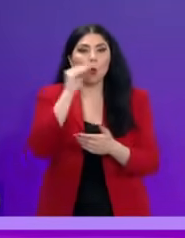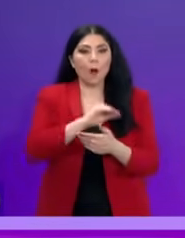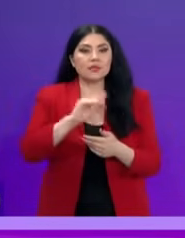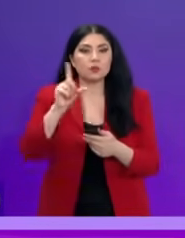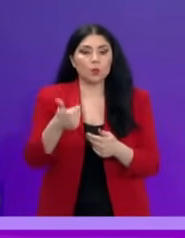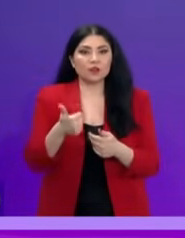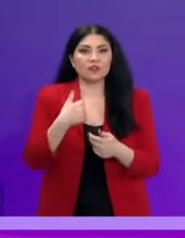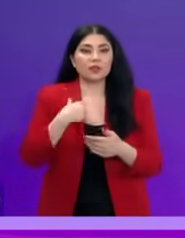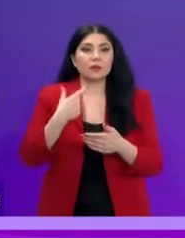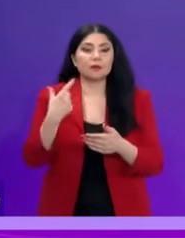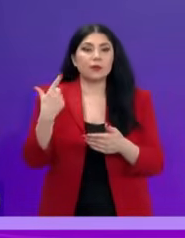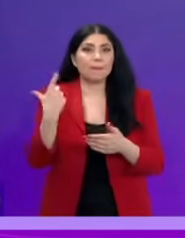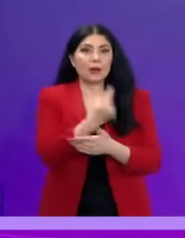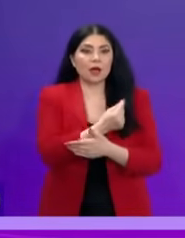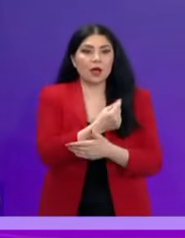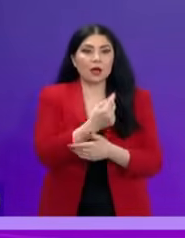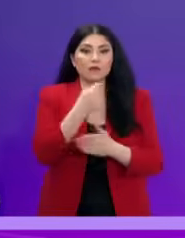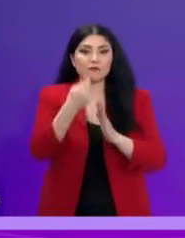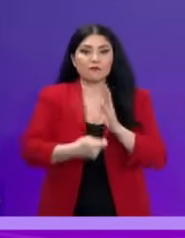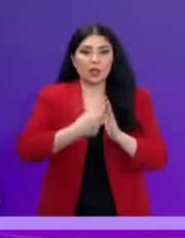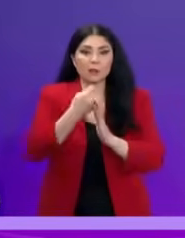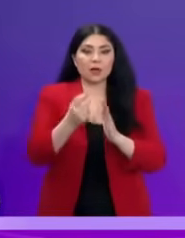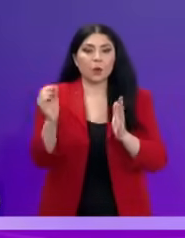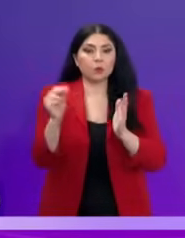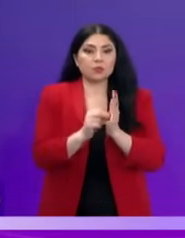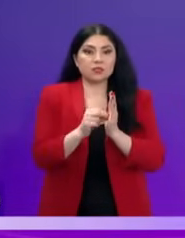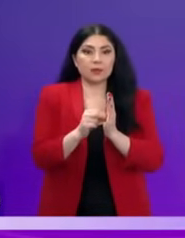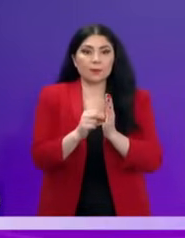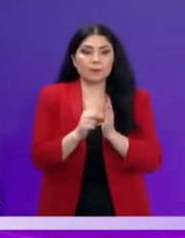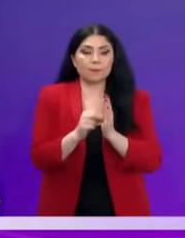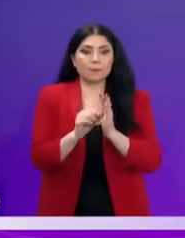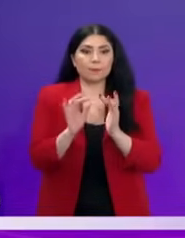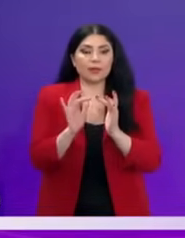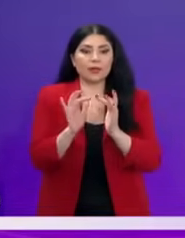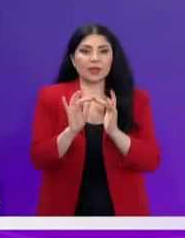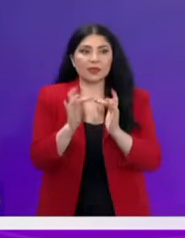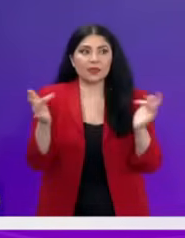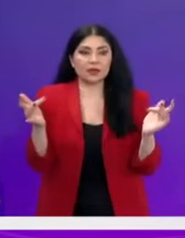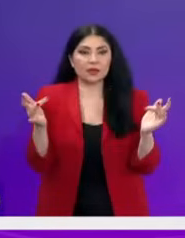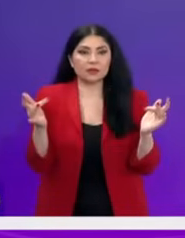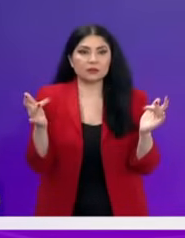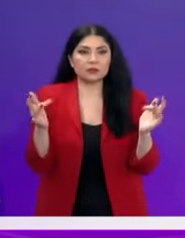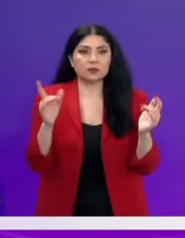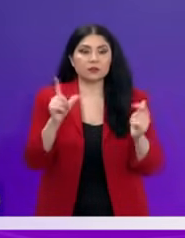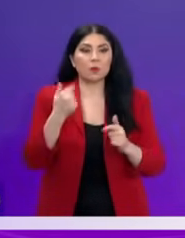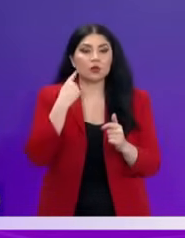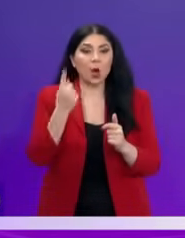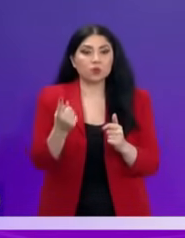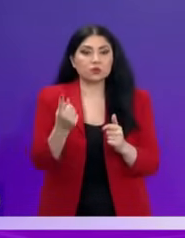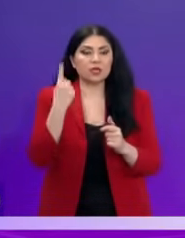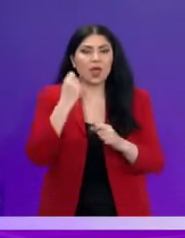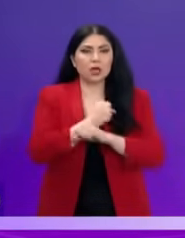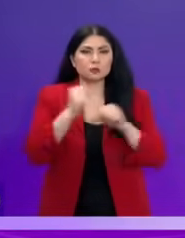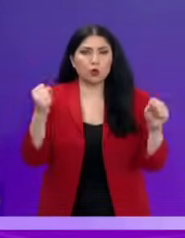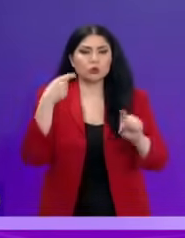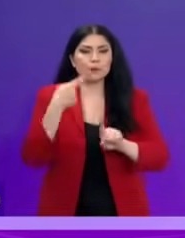fi evacuați. În imaginile care au fost postate pe rețelele de socializare se pot auzi atât explozii